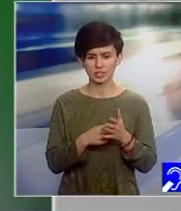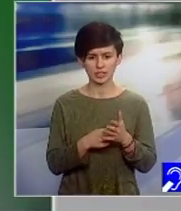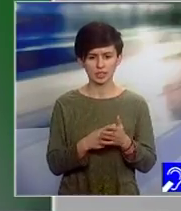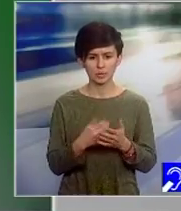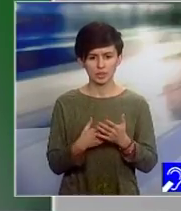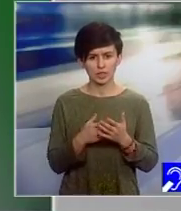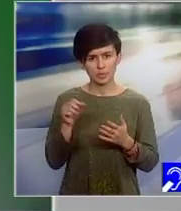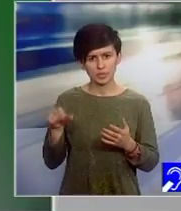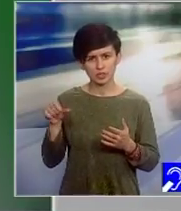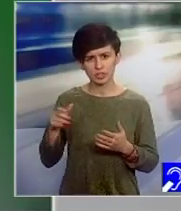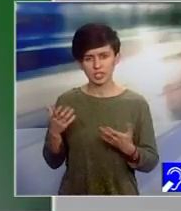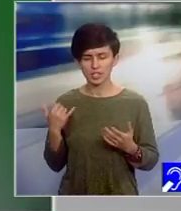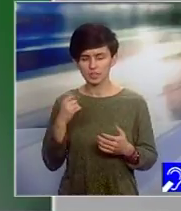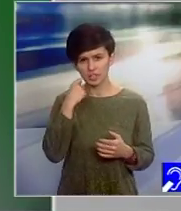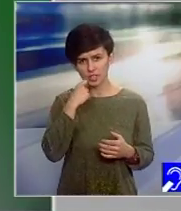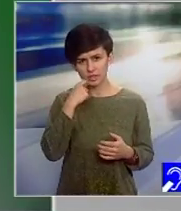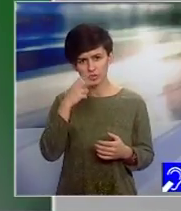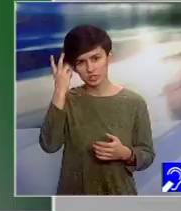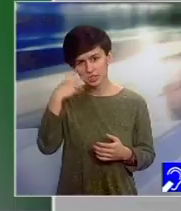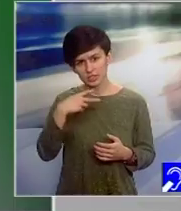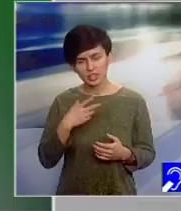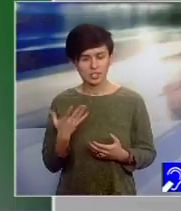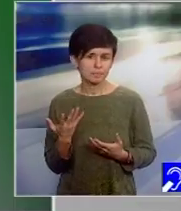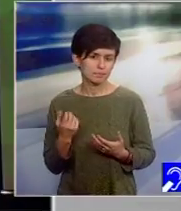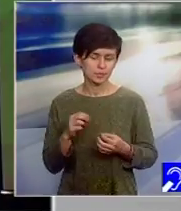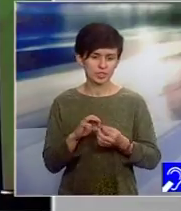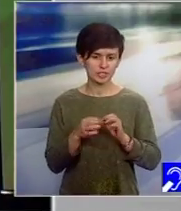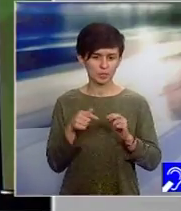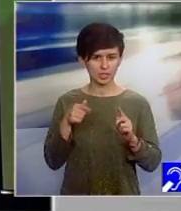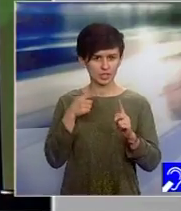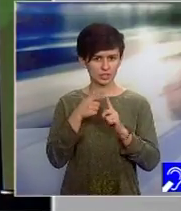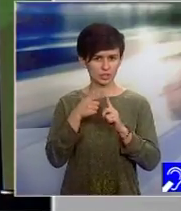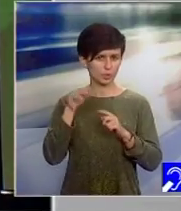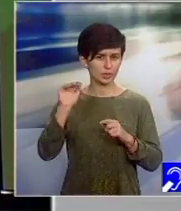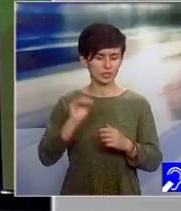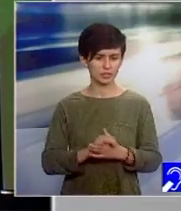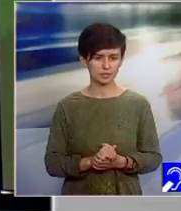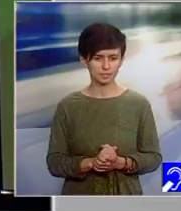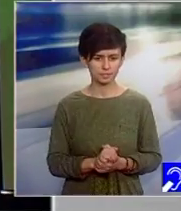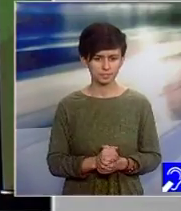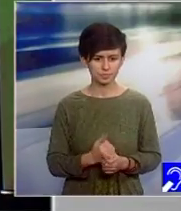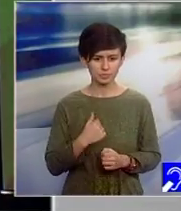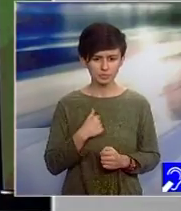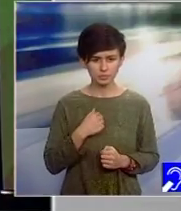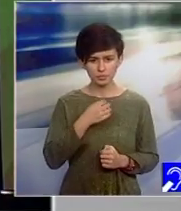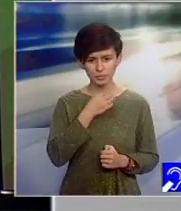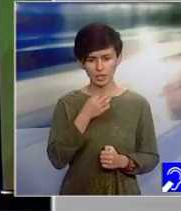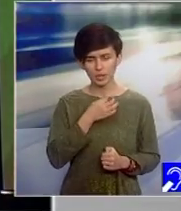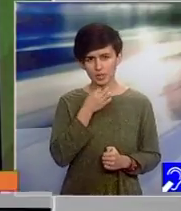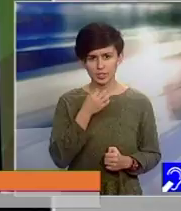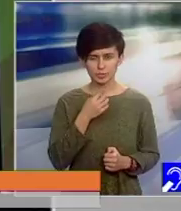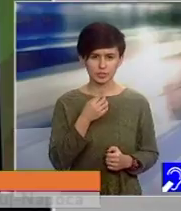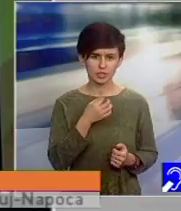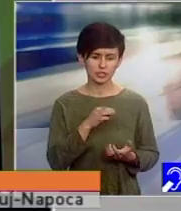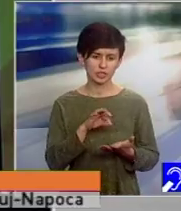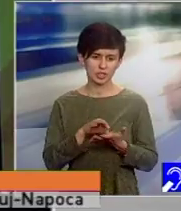la Cluj să înțeleagă ce e cu acele obiective. Da, Raluca, asta ți-am zis și luna trecută în emisiunea din, dacă nu mă înșel, în 11 octombrie, într-o